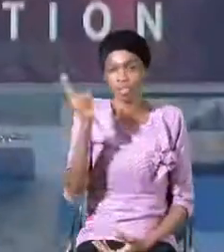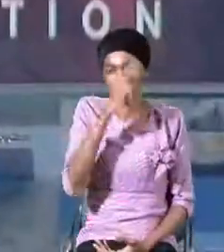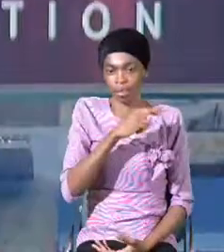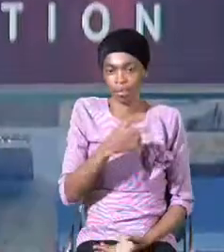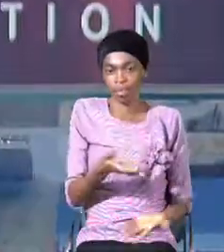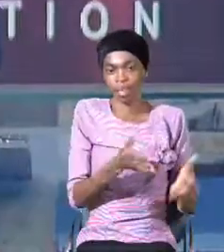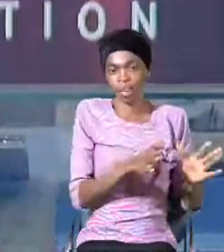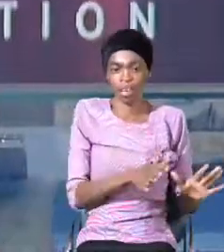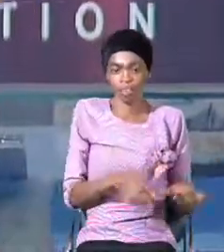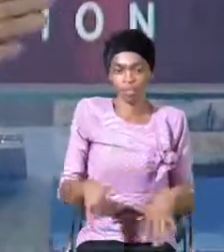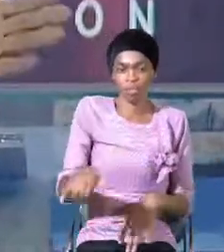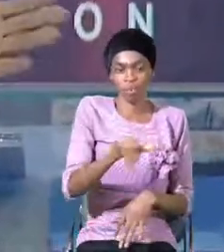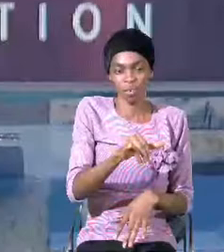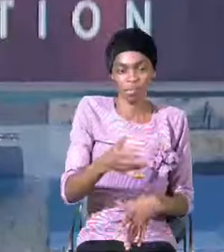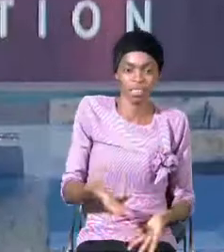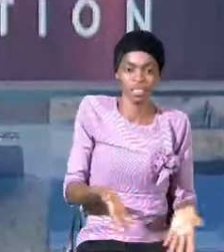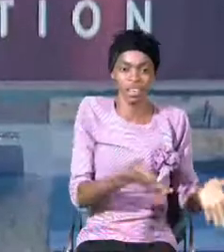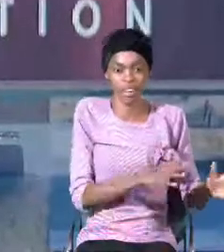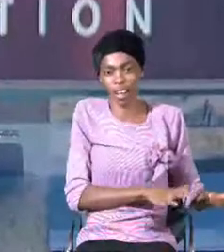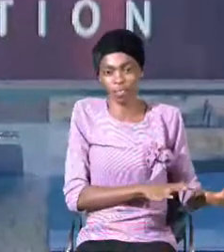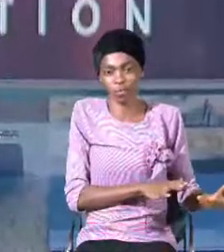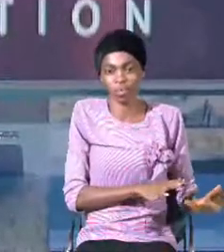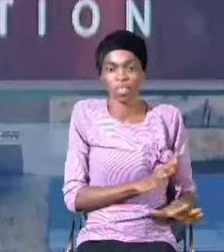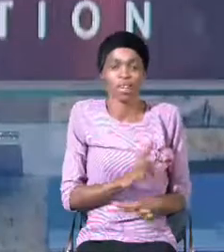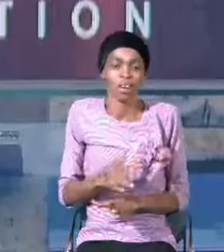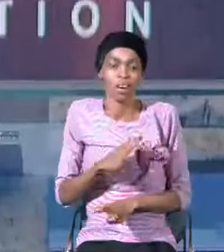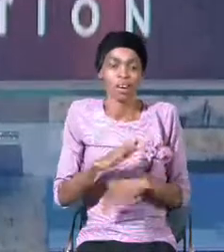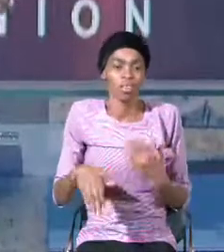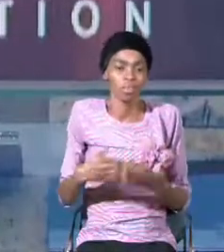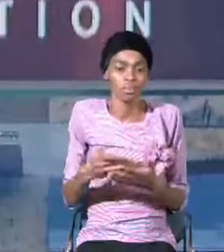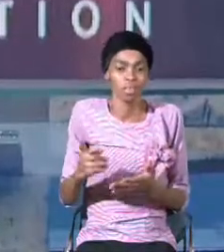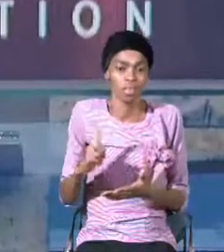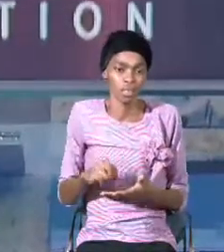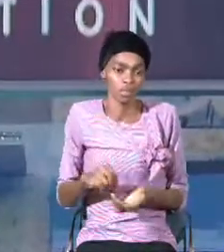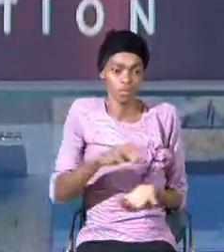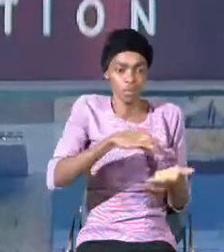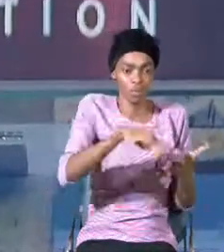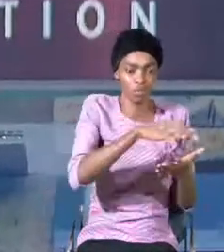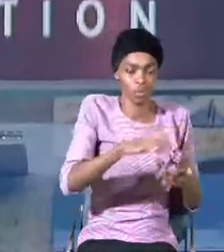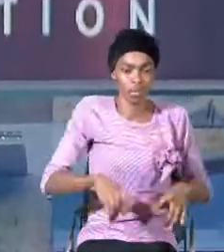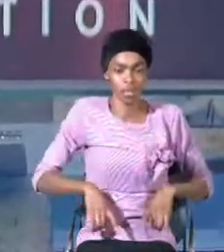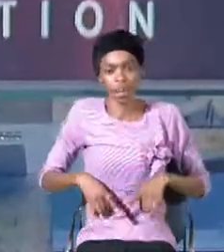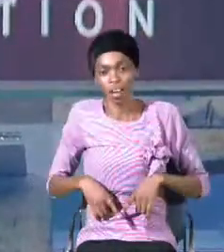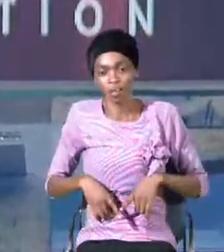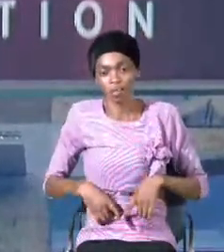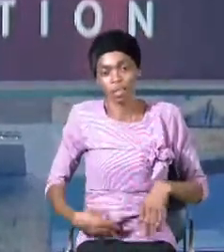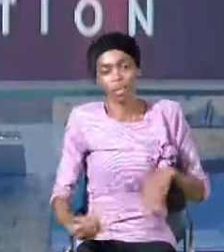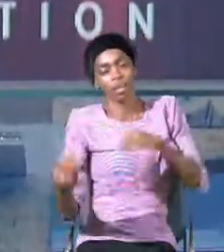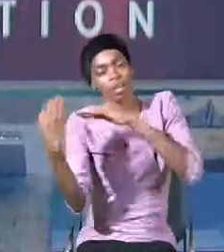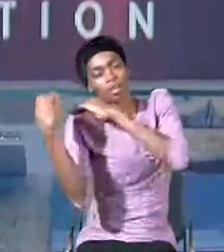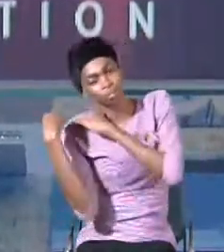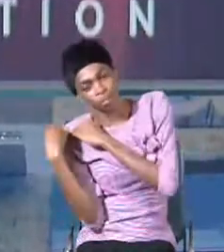La vie passive et amortie, la vie coincée, la vie noyée par les